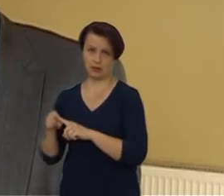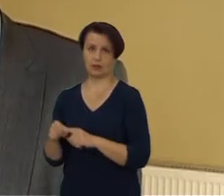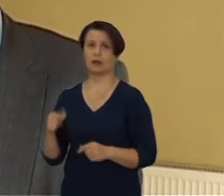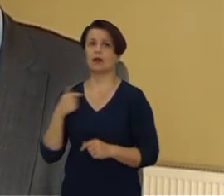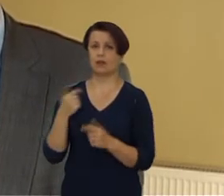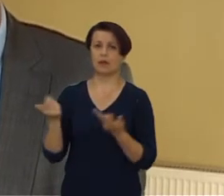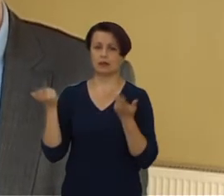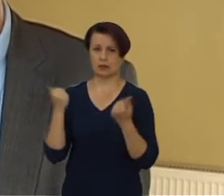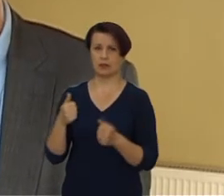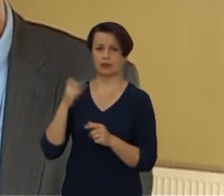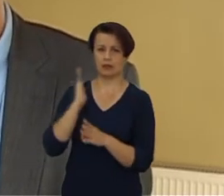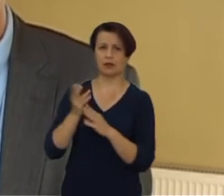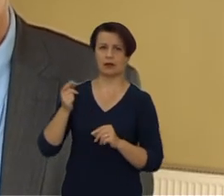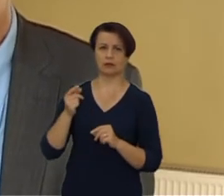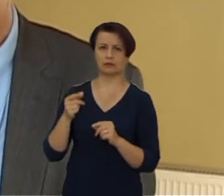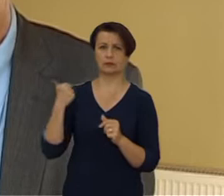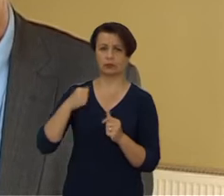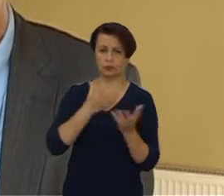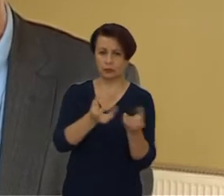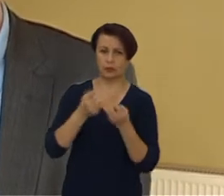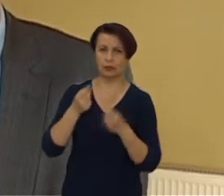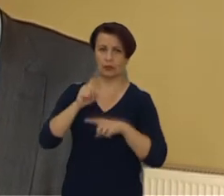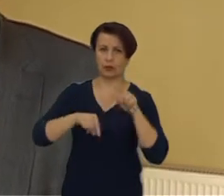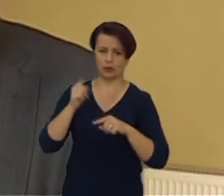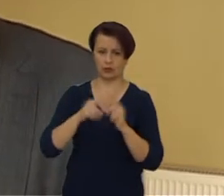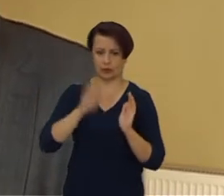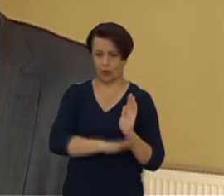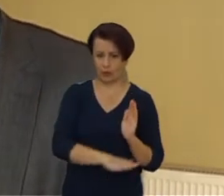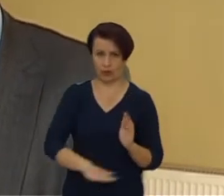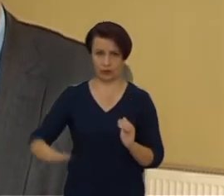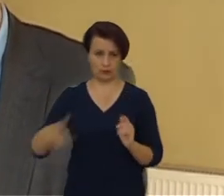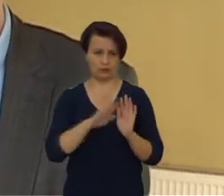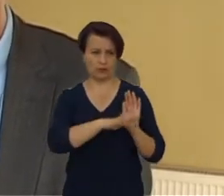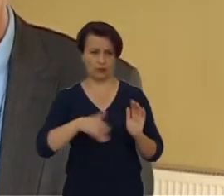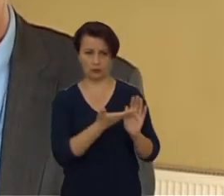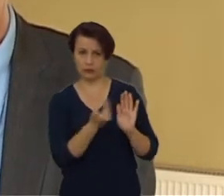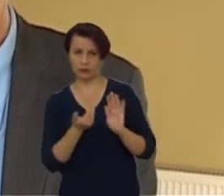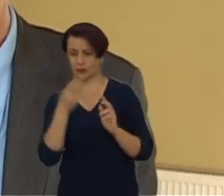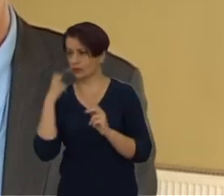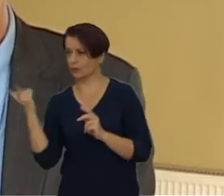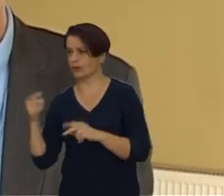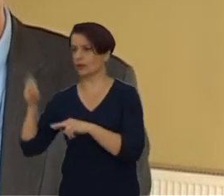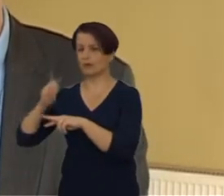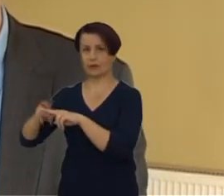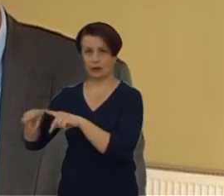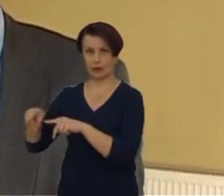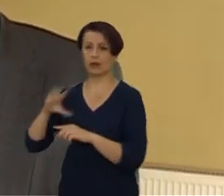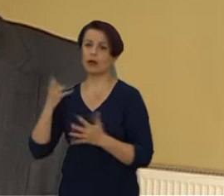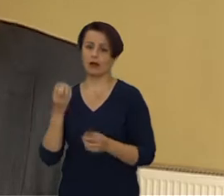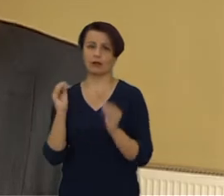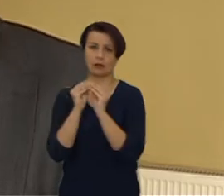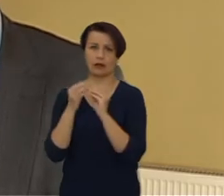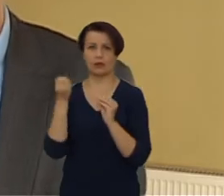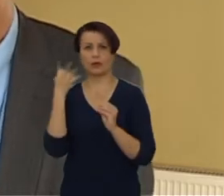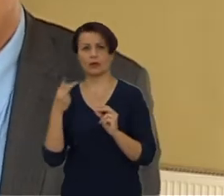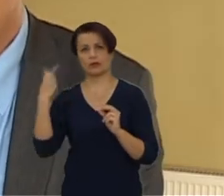arba giminės ir visa kita. Mes ir vykdom tą personalo politiką tokią, kad jau nuo mažens tos vaikus kviečiam pasižiūrėti tėvų darbo vietas, gal